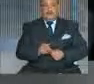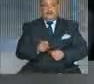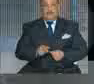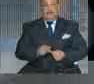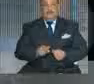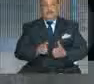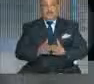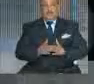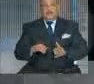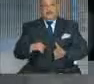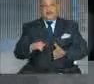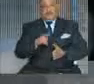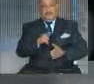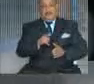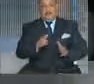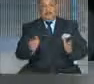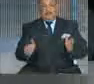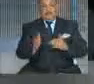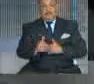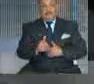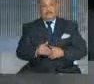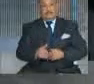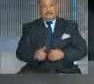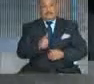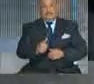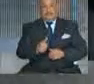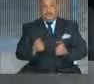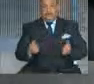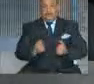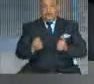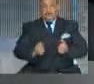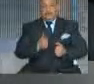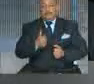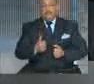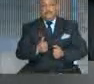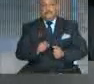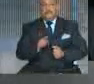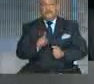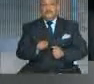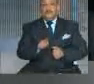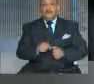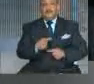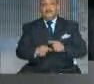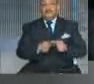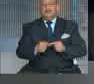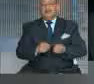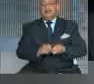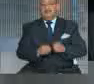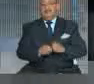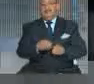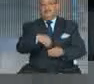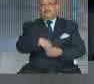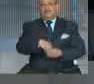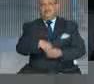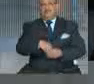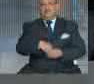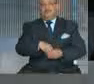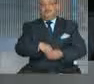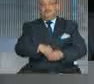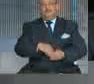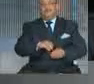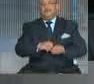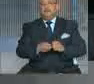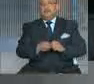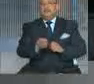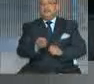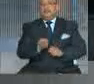ما تجمش معناها تكون حسب مجلة المحاسبة العمومية، فهمت؟ إضافة إلى ذلك الإسراع